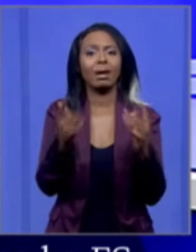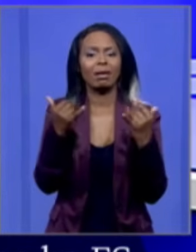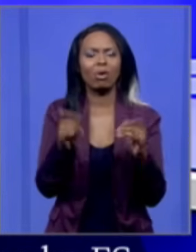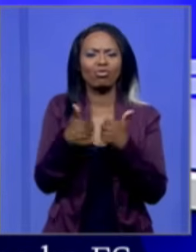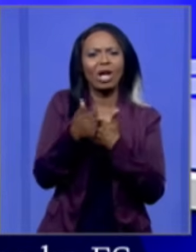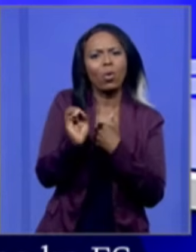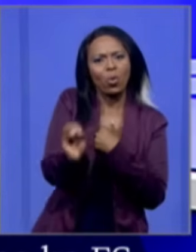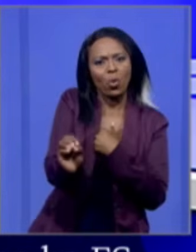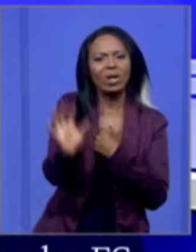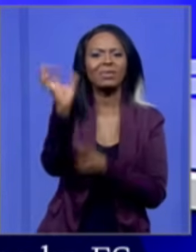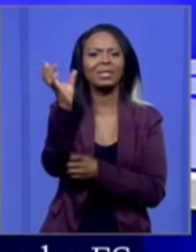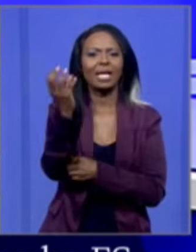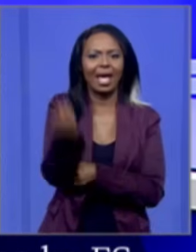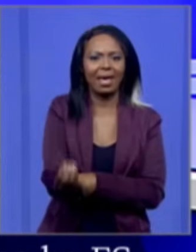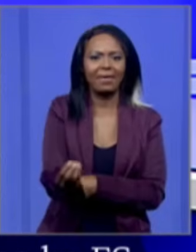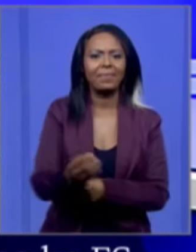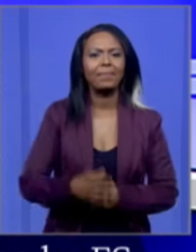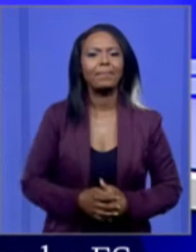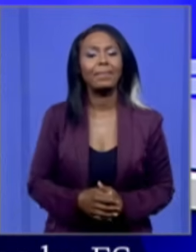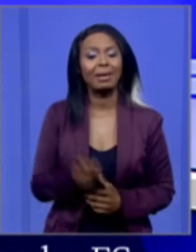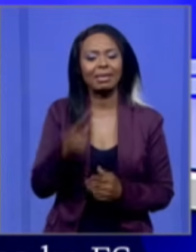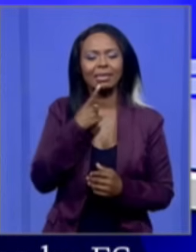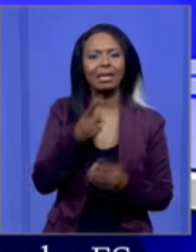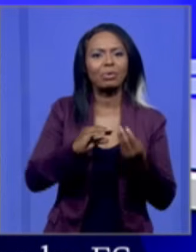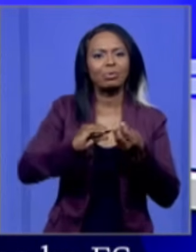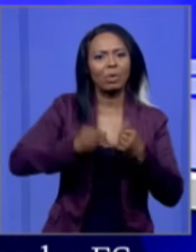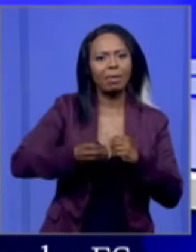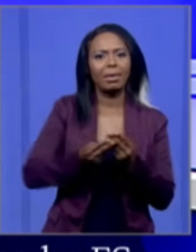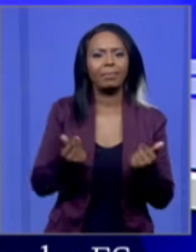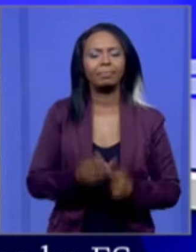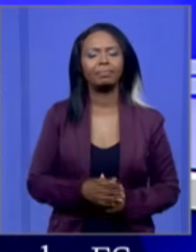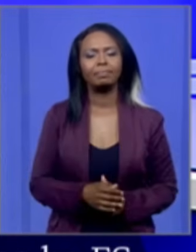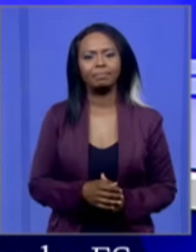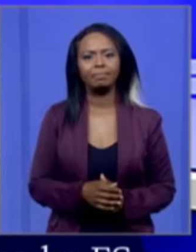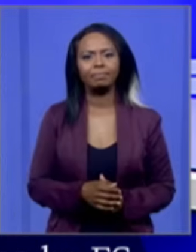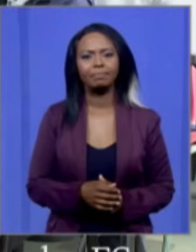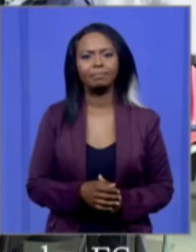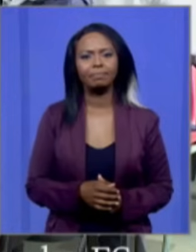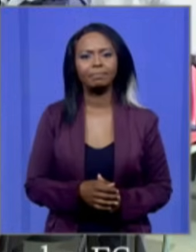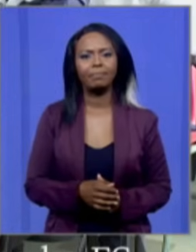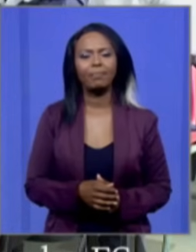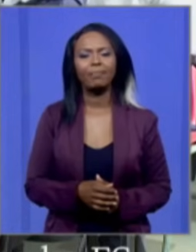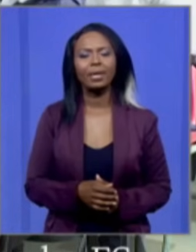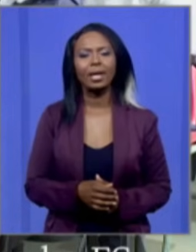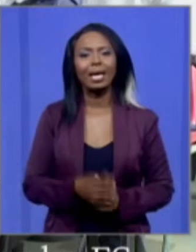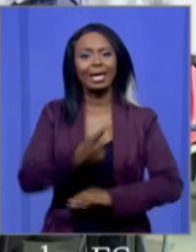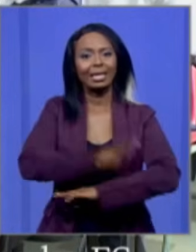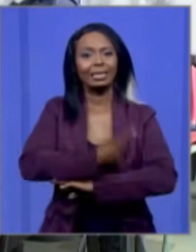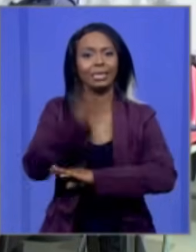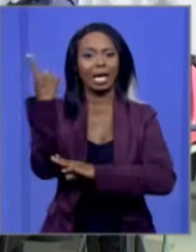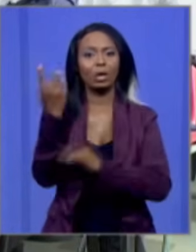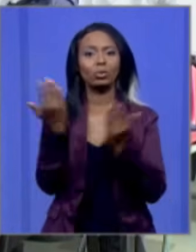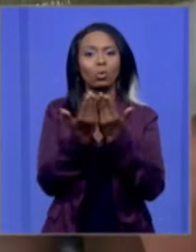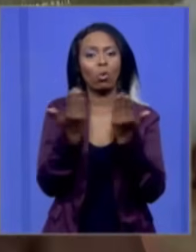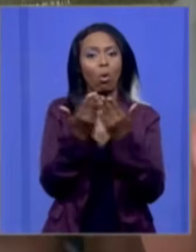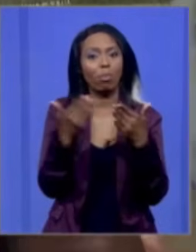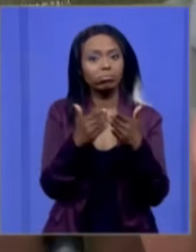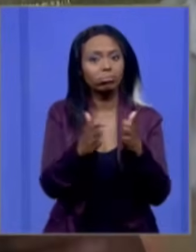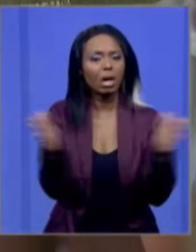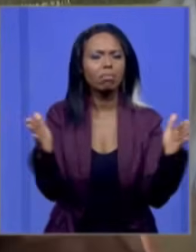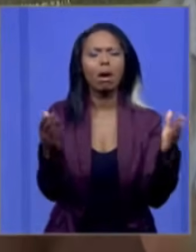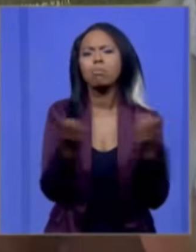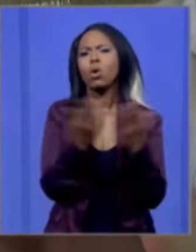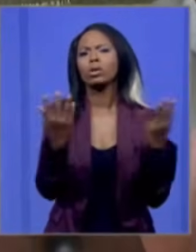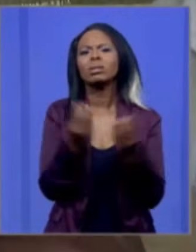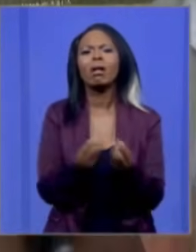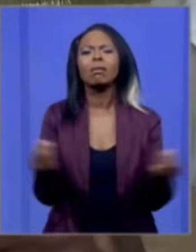Free State e bego e swanetše go šogana le tšona. Letsatsi la pele sekolong le ne le tletse ka thabo